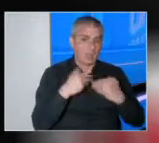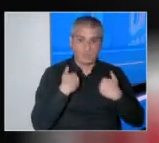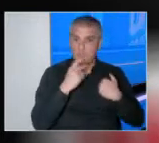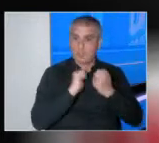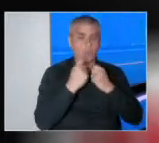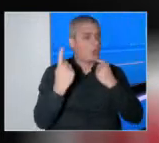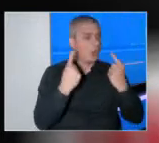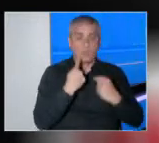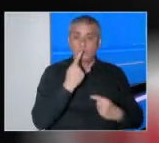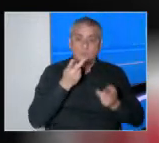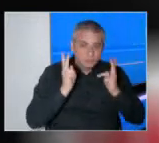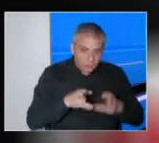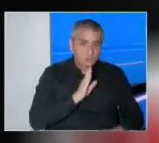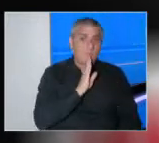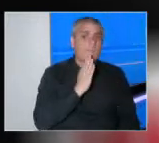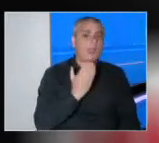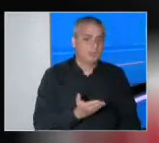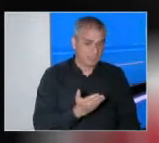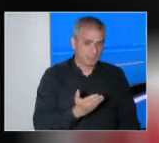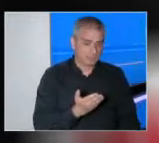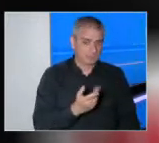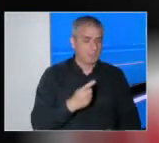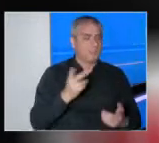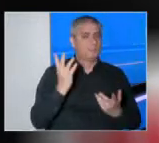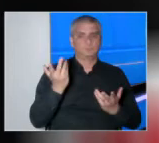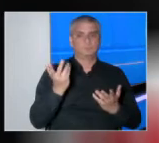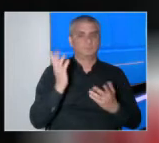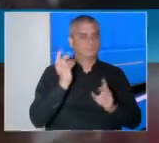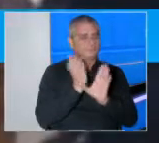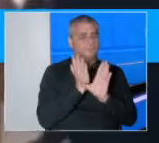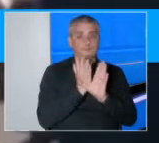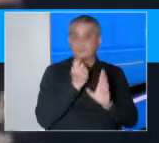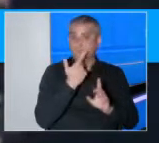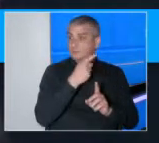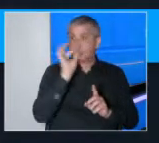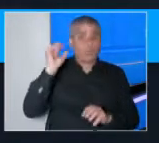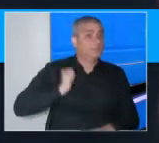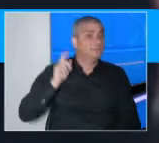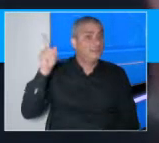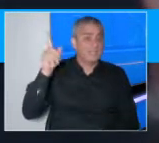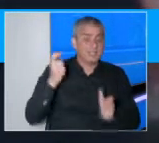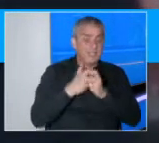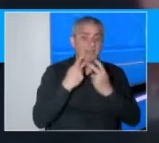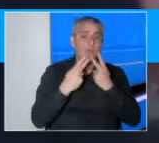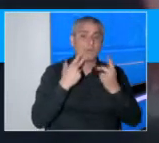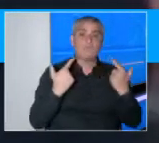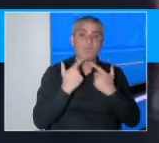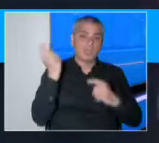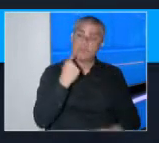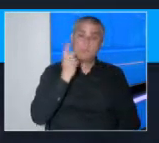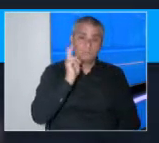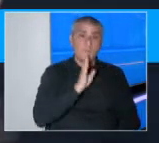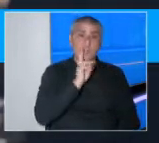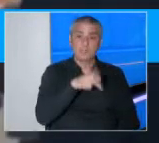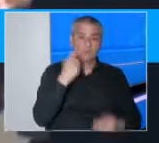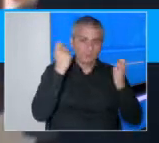כל אחד אחר, טוען שיש בעיה שמקבלת על ידי פסיכולוגים, של אגב של הצבא, של היחידה לתגובות קרב, שטוענים שיש